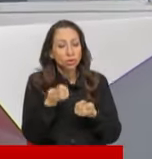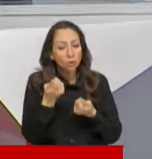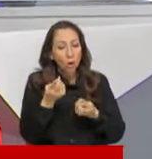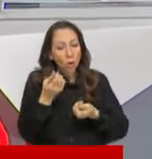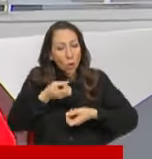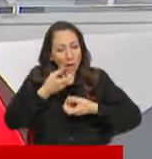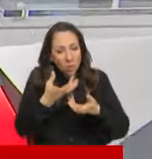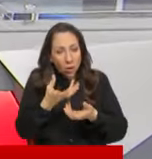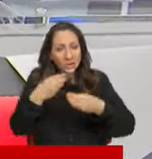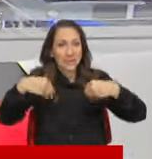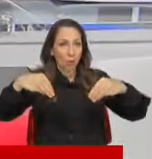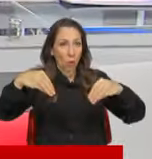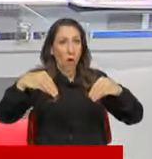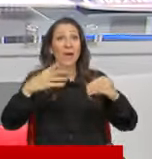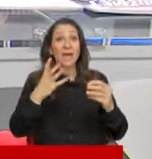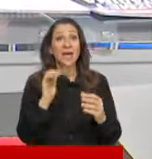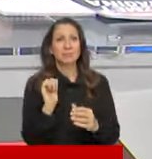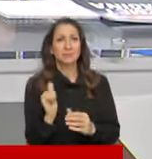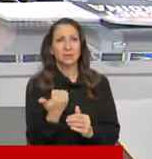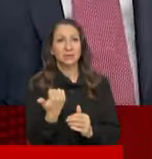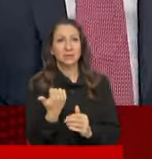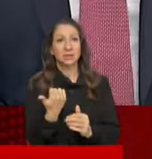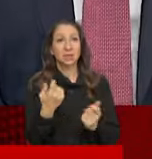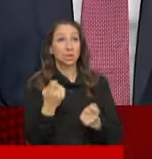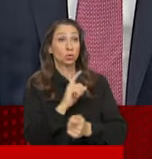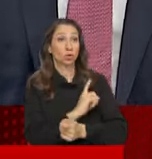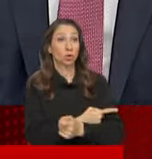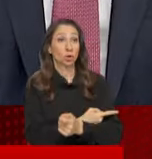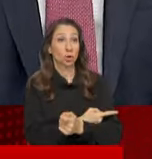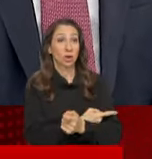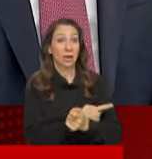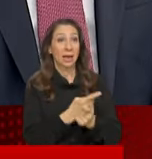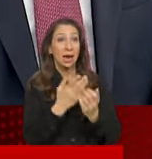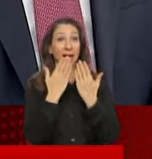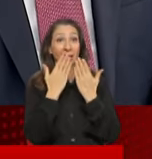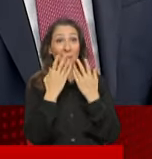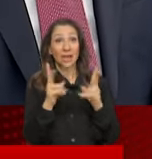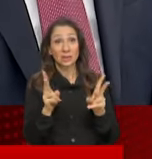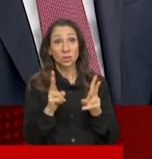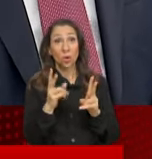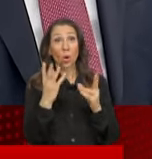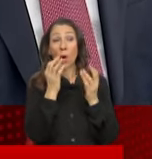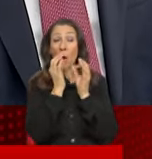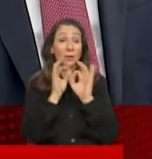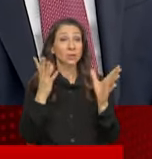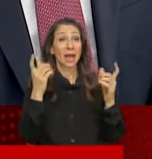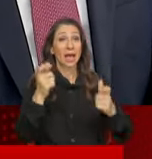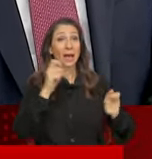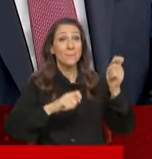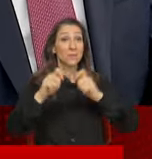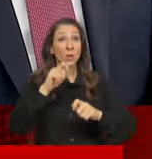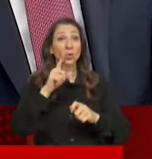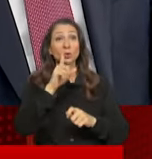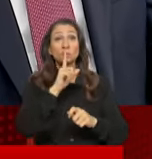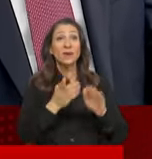satıyor ve Eee nitelikli iş gücü akademileri açtık olağanüstü yerler yaptık orada